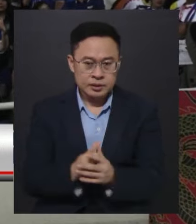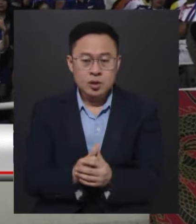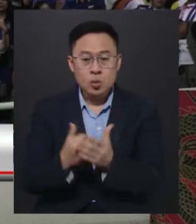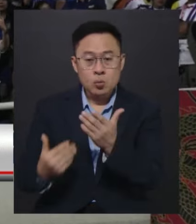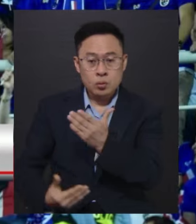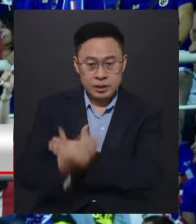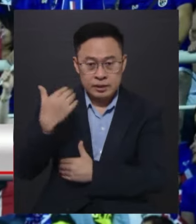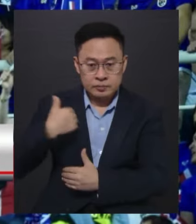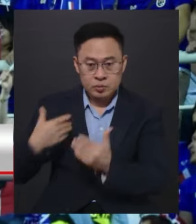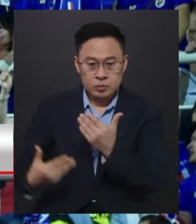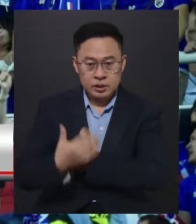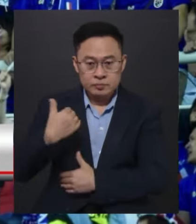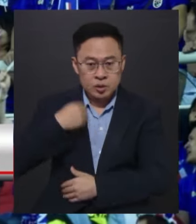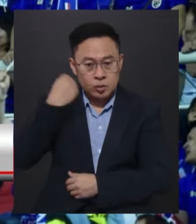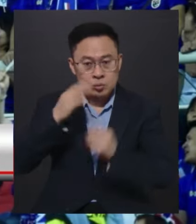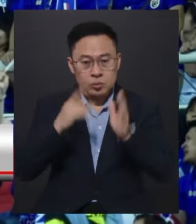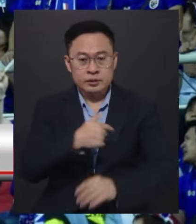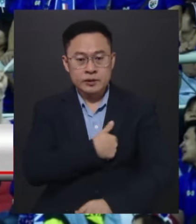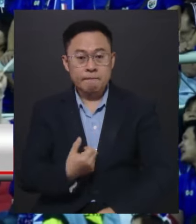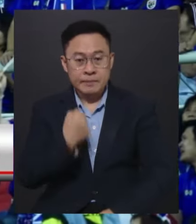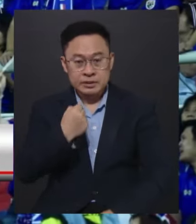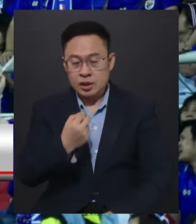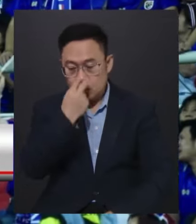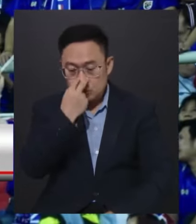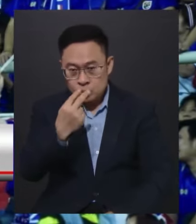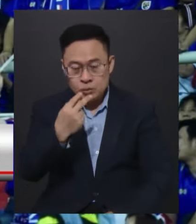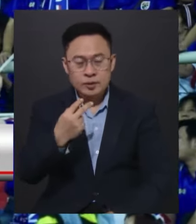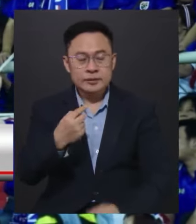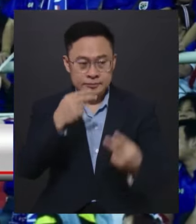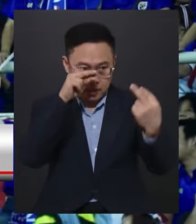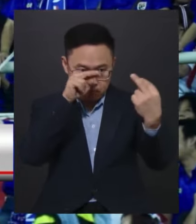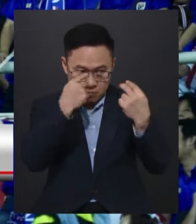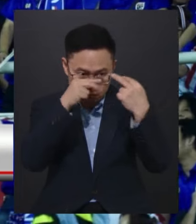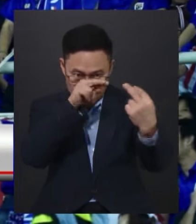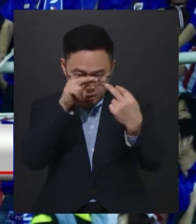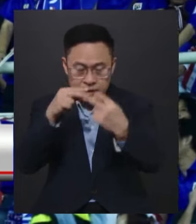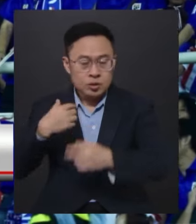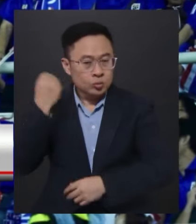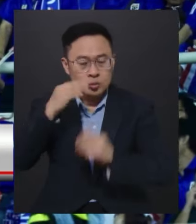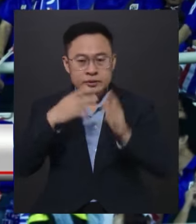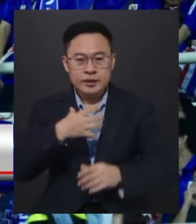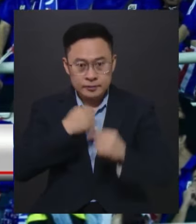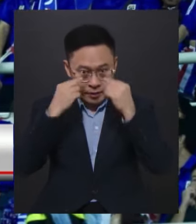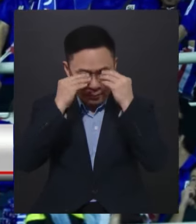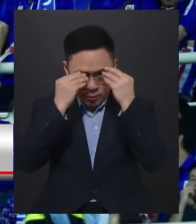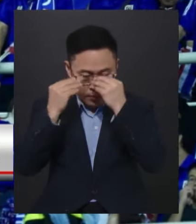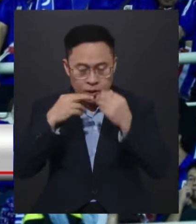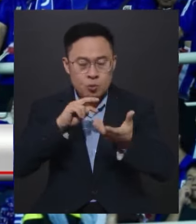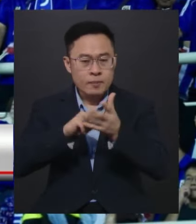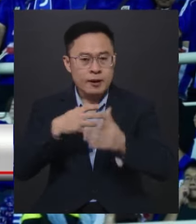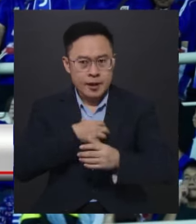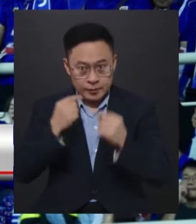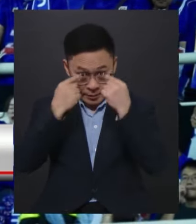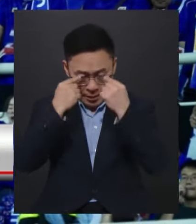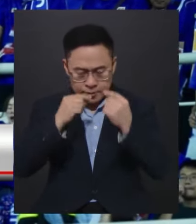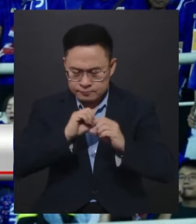โอกาสทุกคนมีความเชื่อมั่นมองตาทุกคนมีคาแรคเตอร์ความเป็นผู้ชนะผมก็เชื่อมั่นในทีมของผมเชื่อ